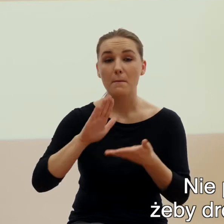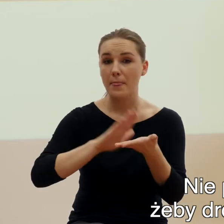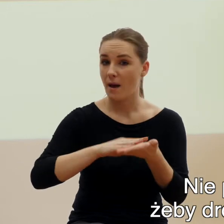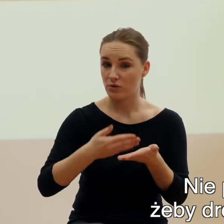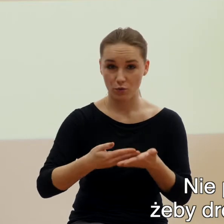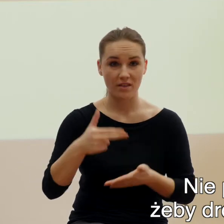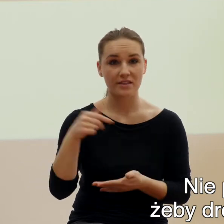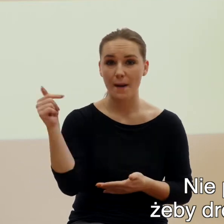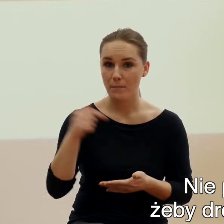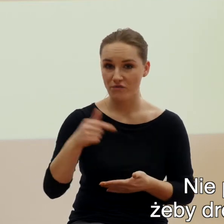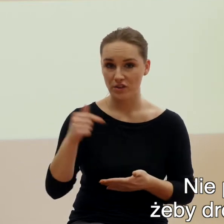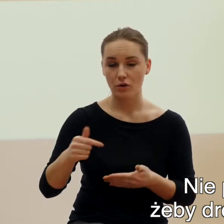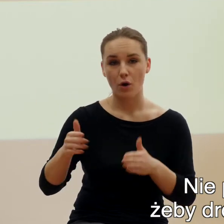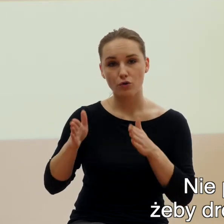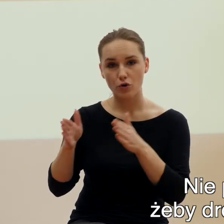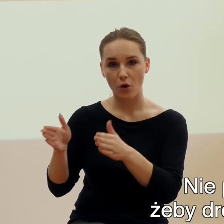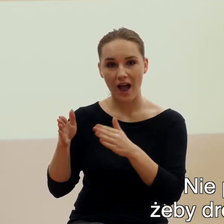ewakuacyjna była